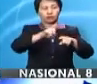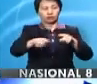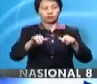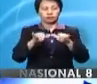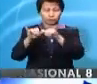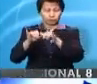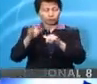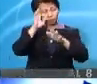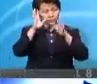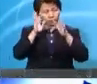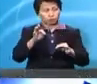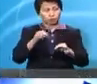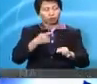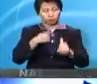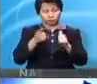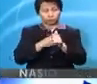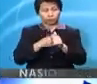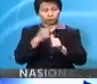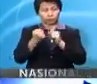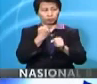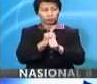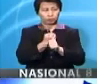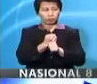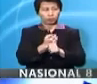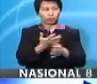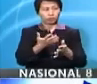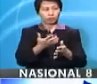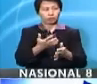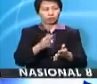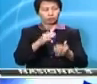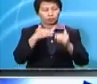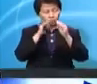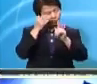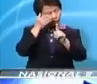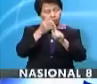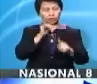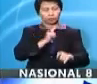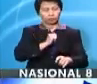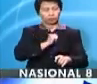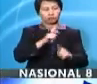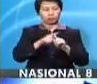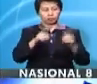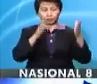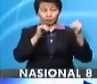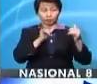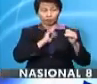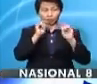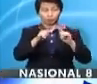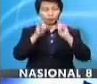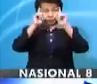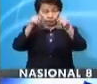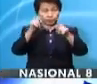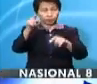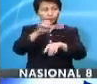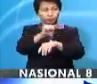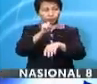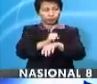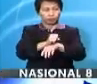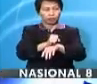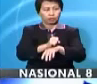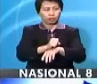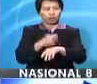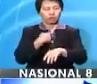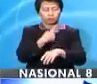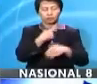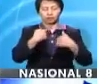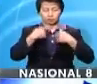dulu apa ke sana, dan sebab hari pertama baru tahu masuk final apa pun semua. So, target saya ada sendiri lah. So, tapi harap-harap saya untuk pergi sana untuk team juga come and the